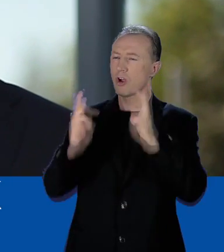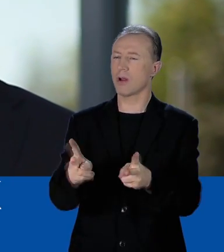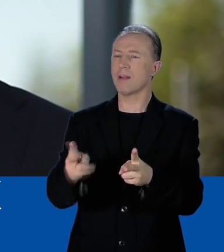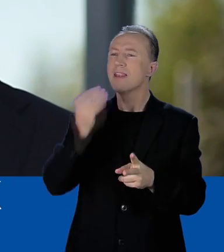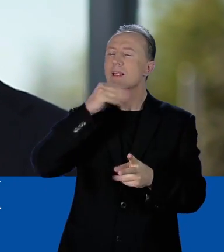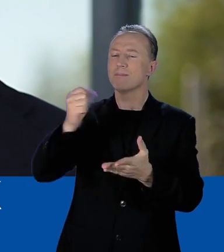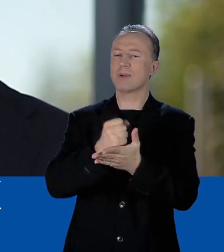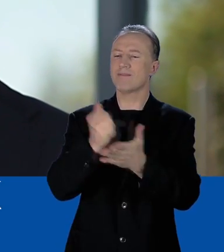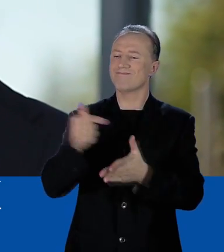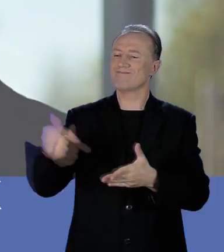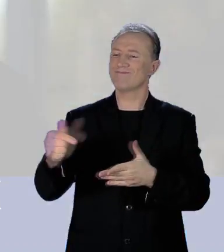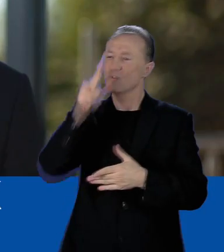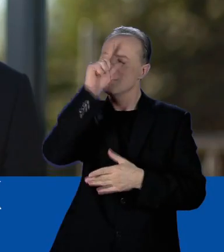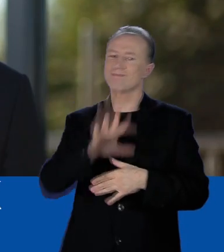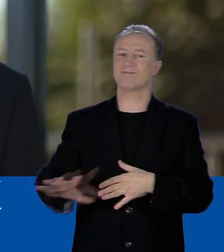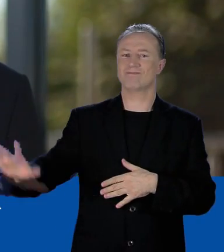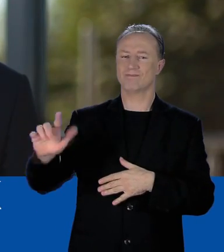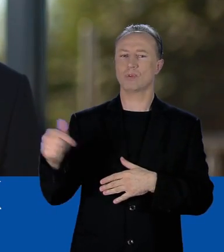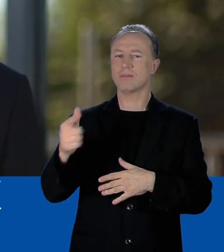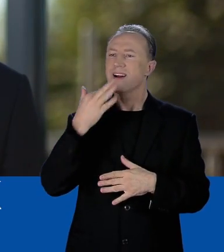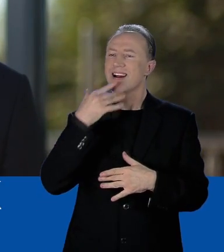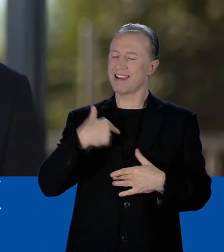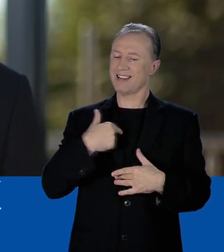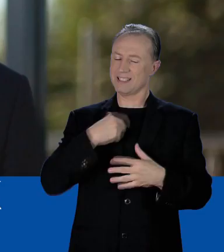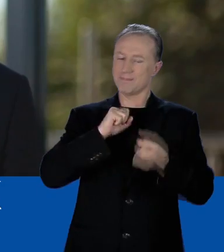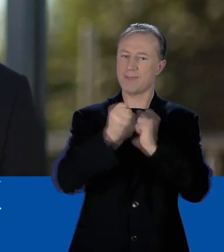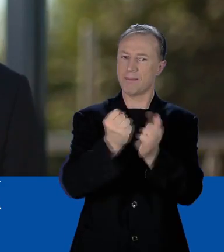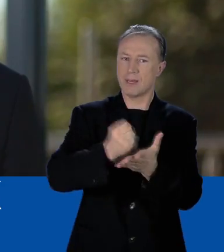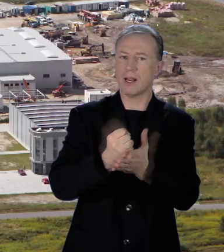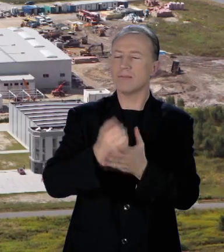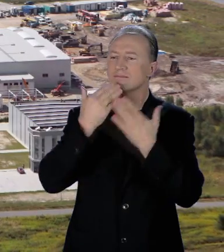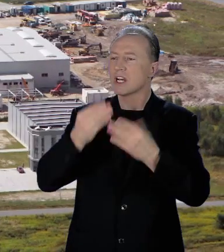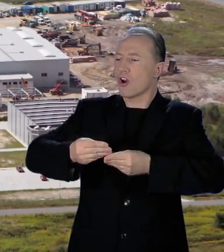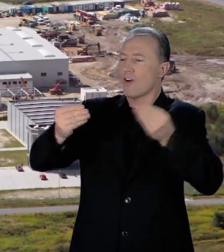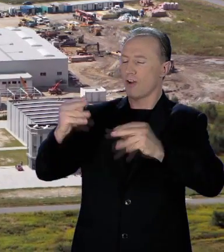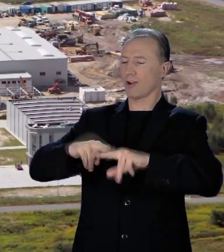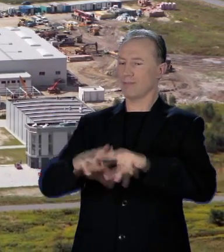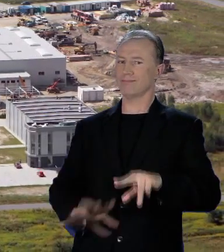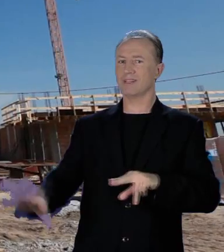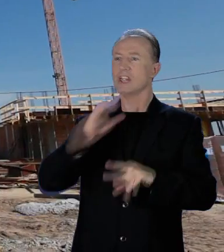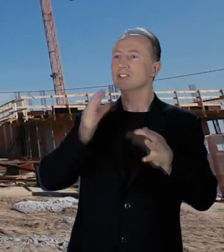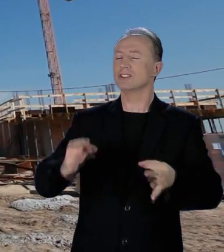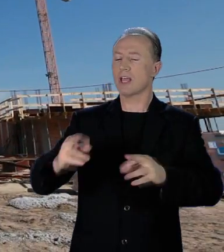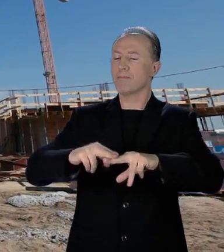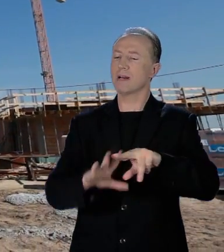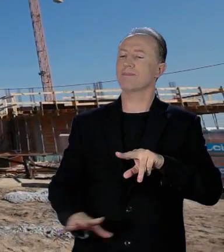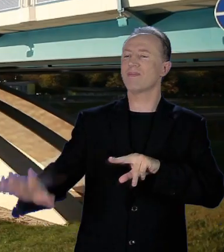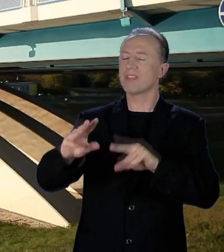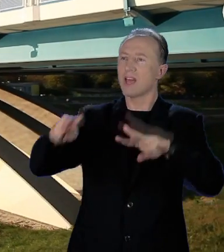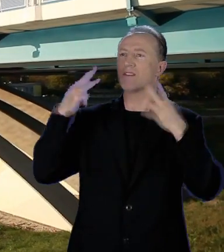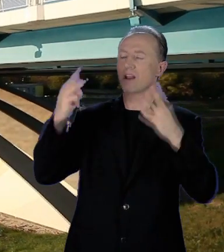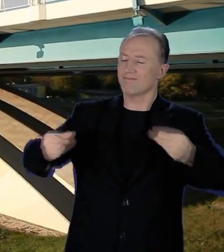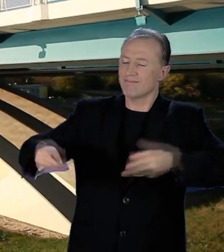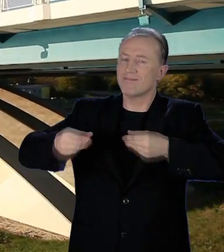prawo jest w interesie nas wszystkich. Chcę je zmieniać, chcę rozwoju Podkarpacia. Dziś na Podkarpaciu najważniejsze są inwestycje i